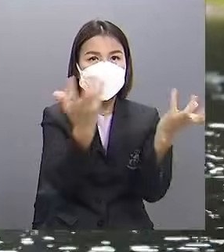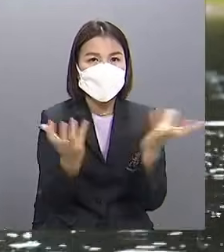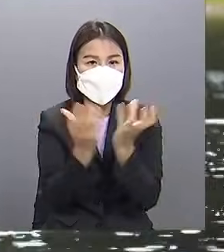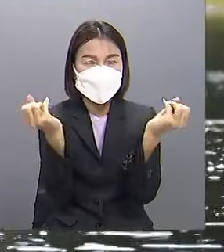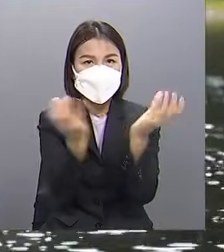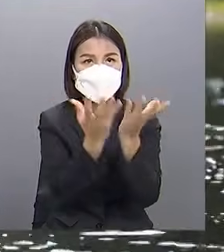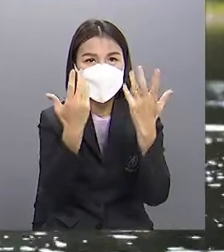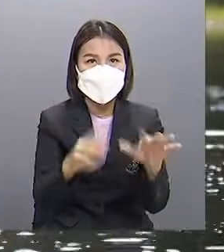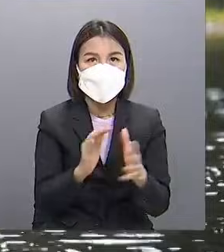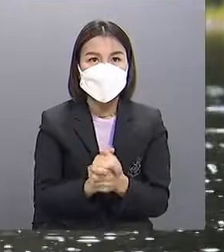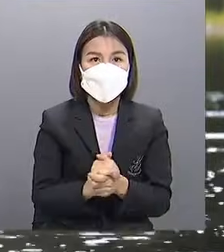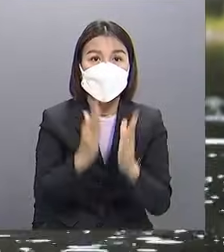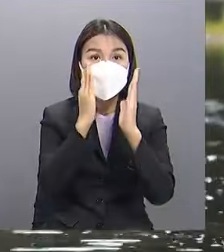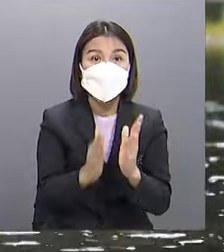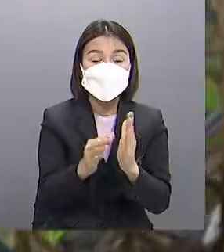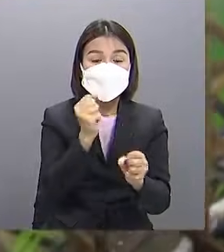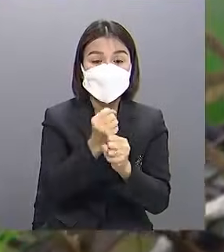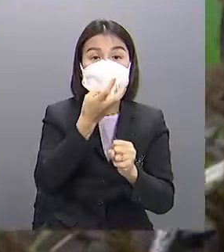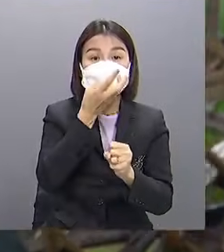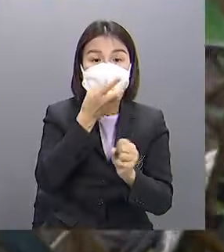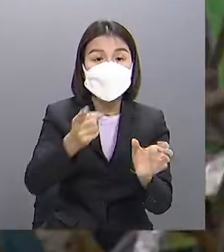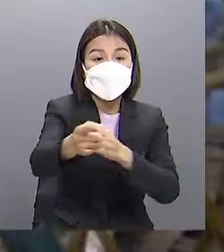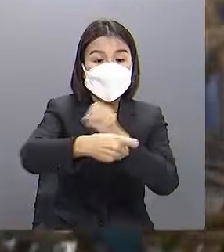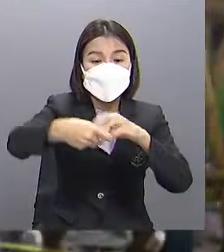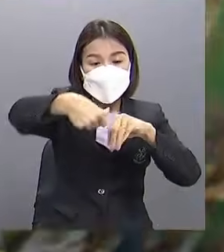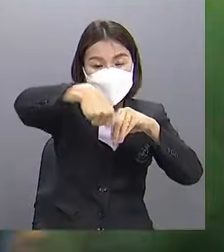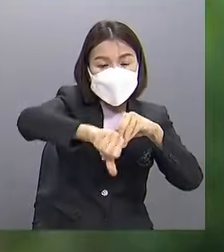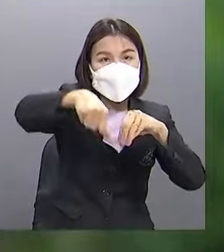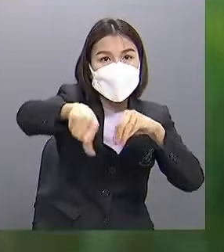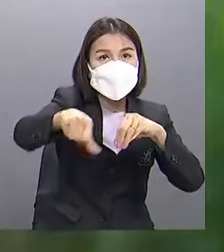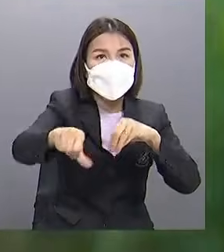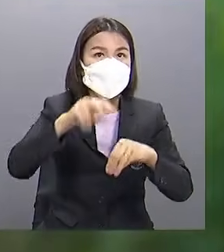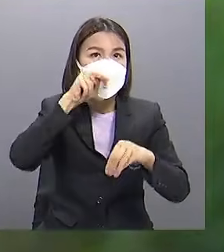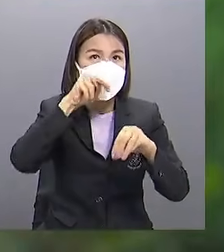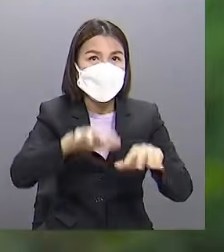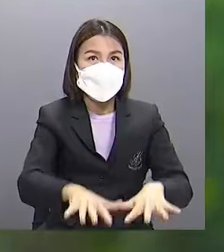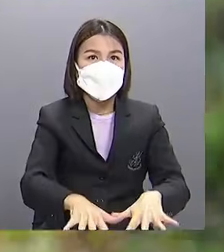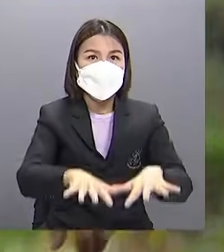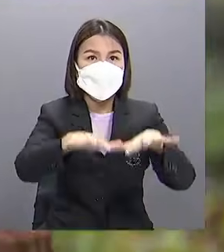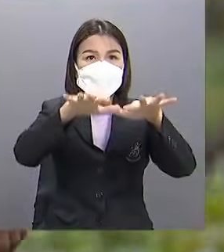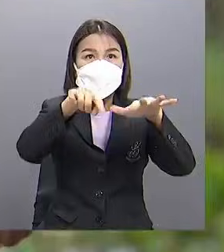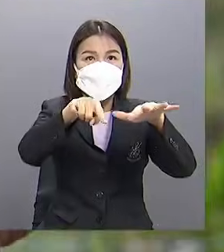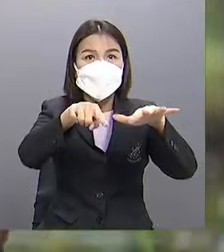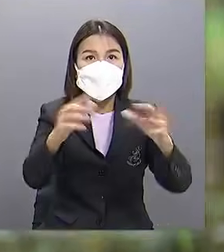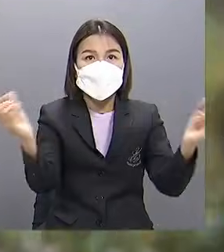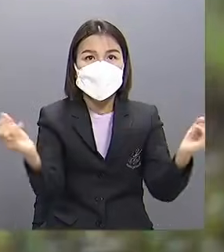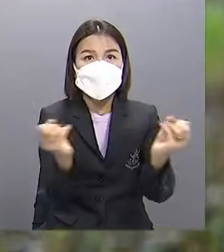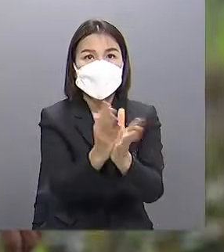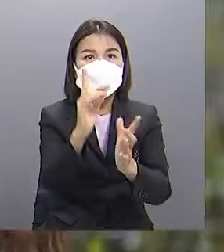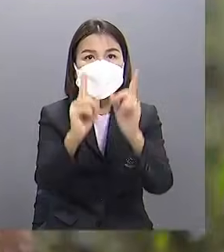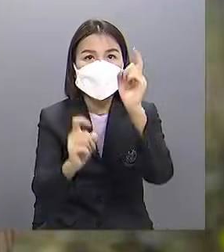ตรกรที่อยู่ติดกับลำน้ำเมยก็ถูกน้ำท่วมผลผลิตได้รับความเสียหายเกือบทั้งหมดเช่น